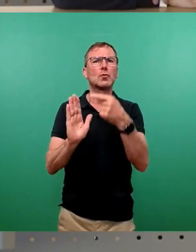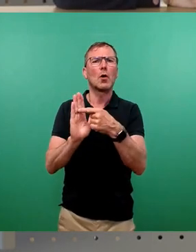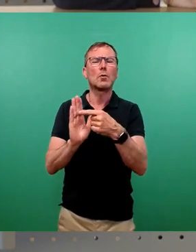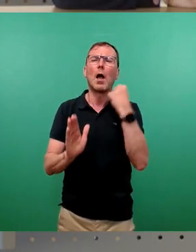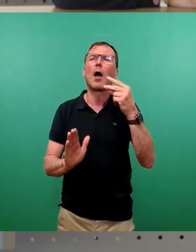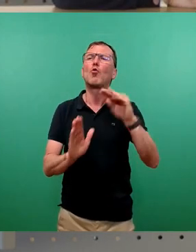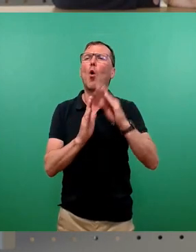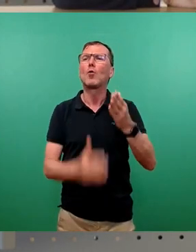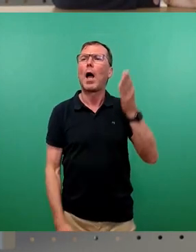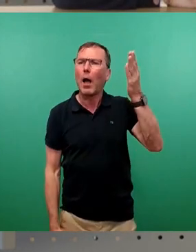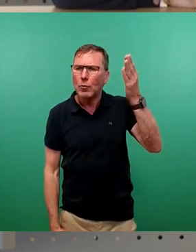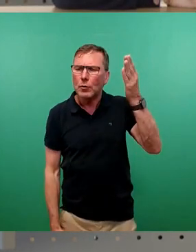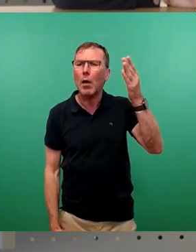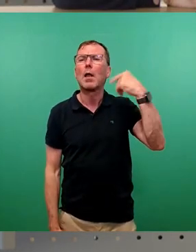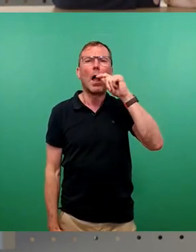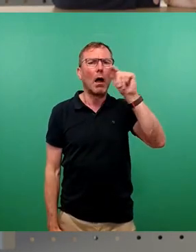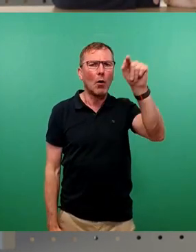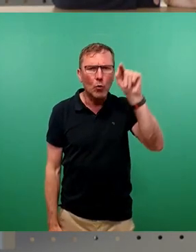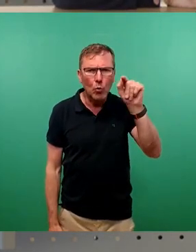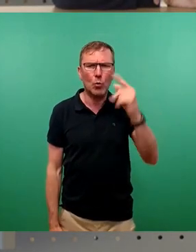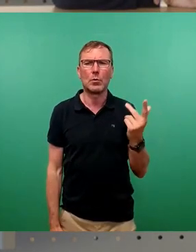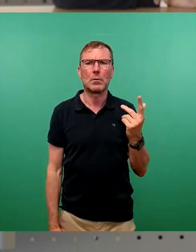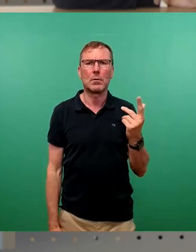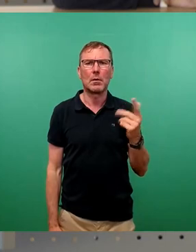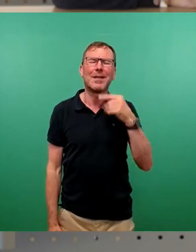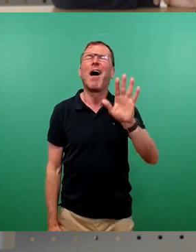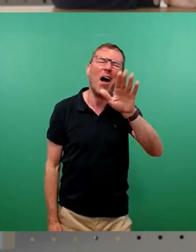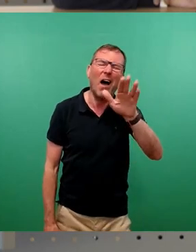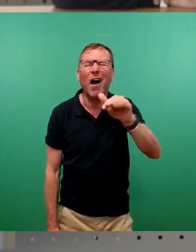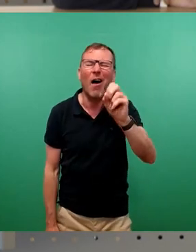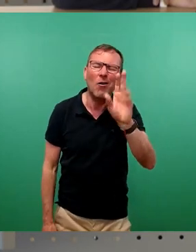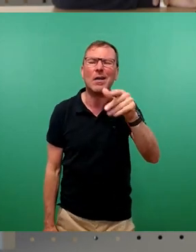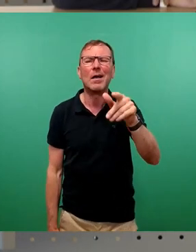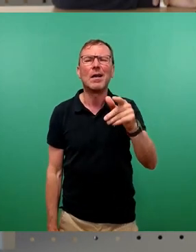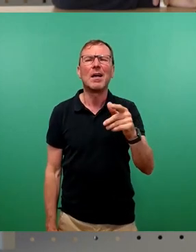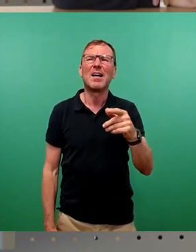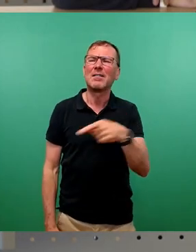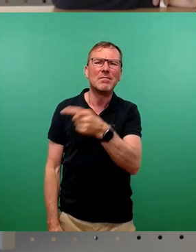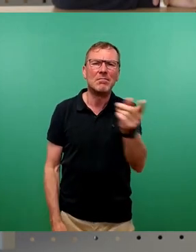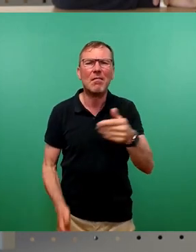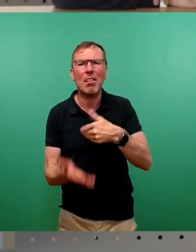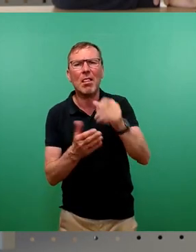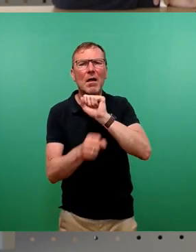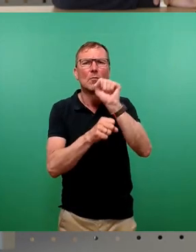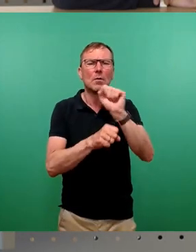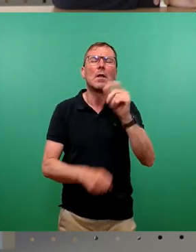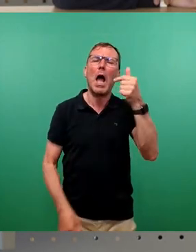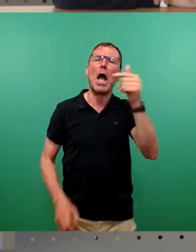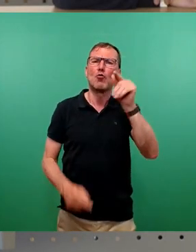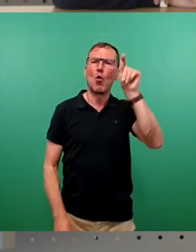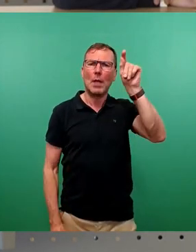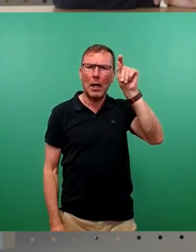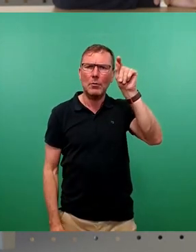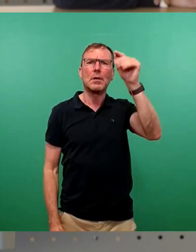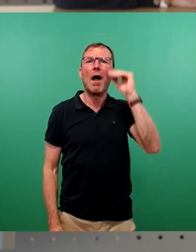und dann Herr Kühn. Und dann sagt er, kam nicht so gut an, Herr Donhauser und jetzt sind wir Frau